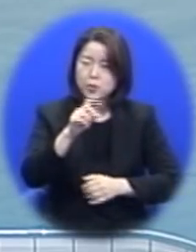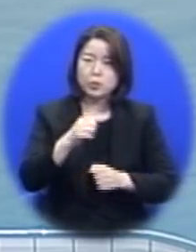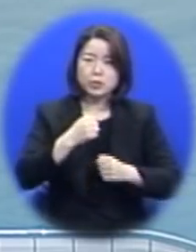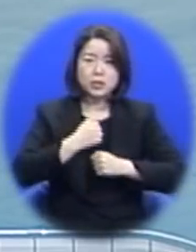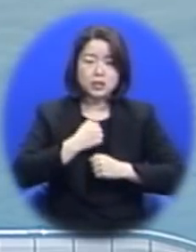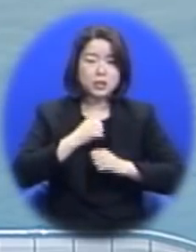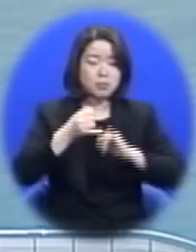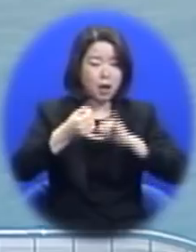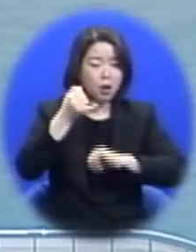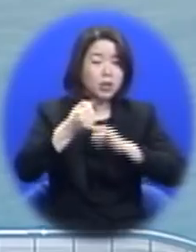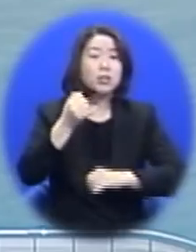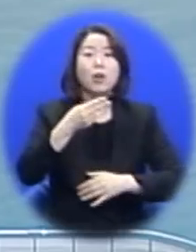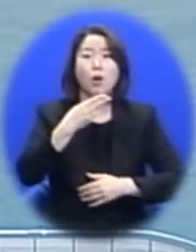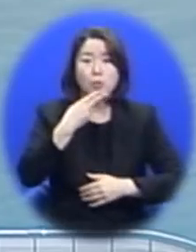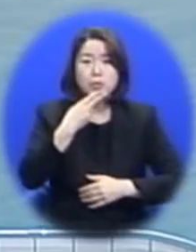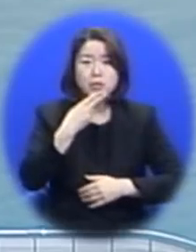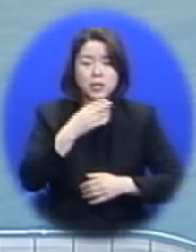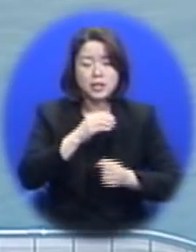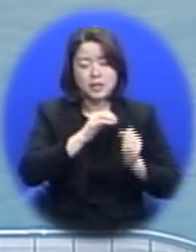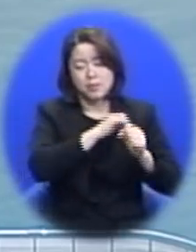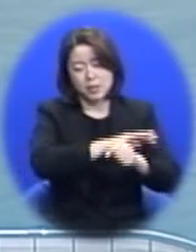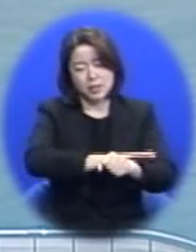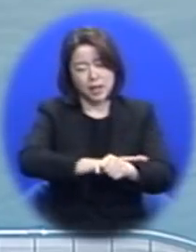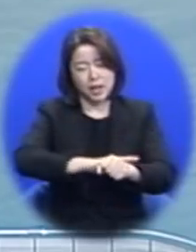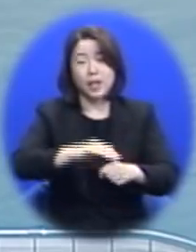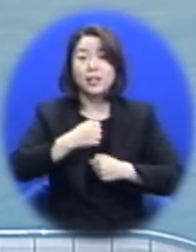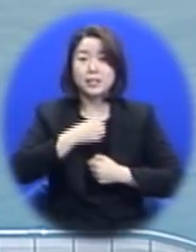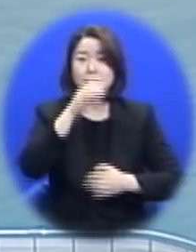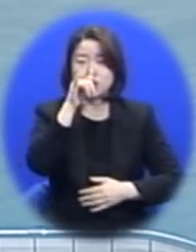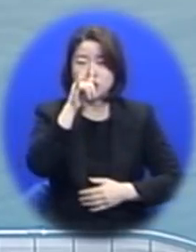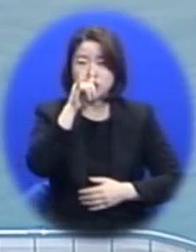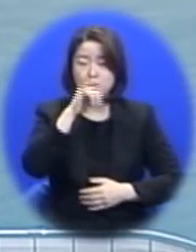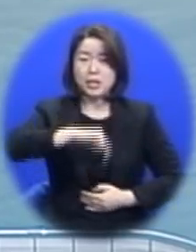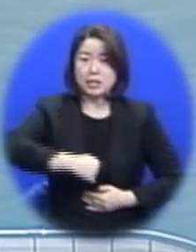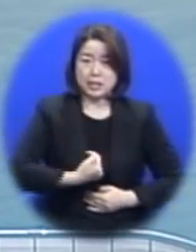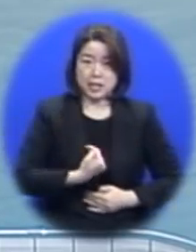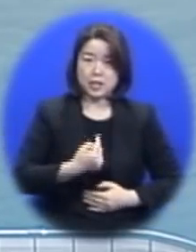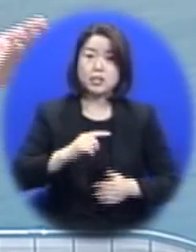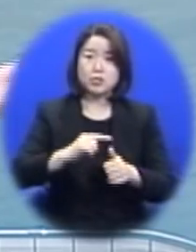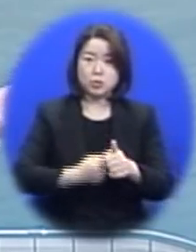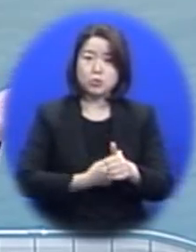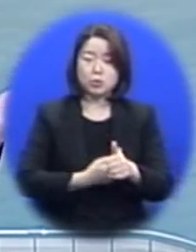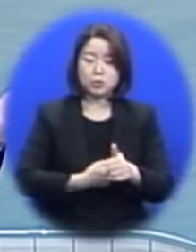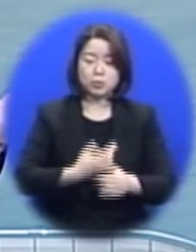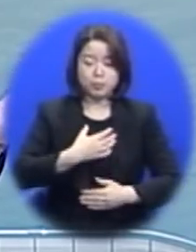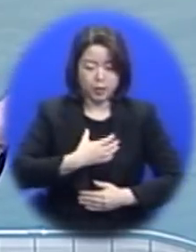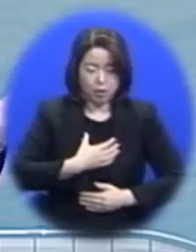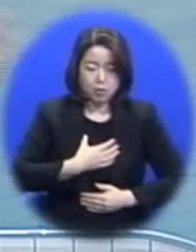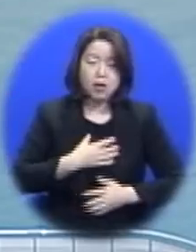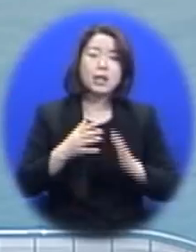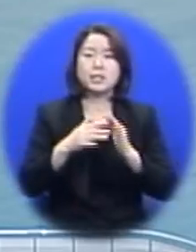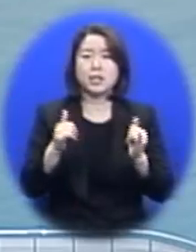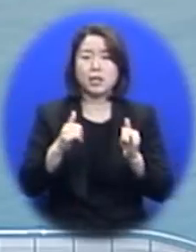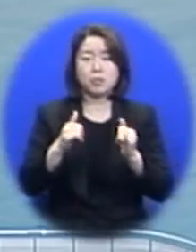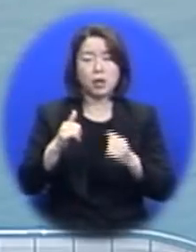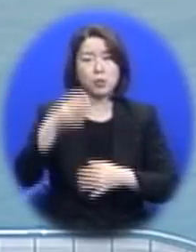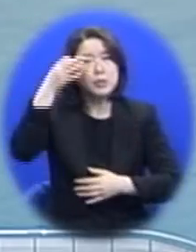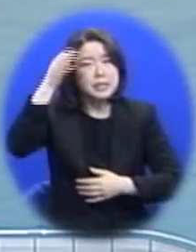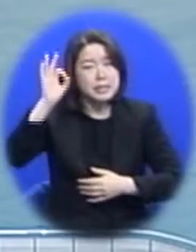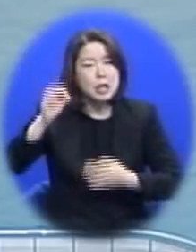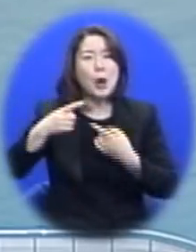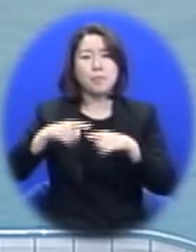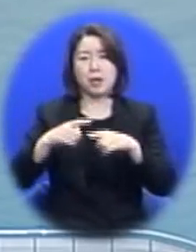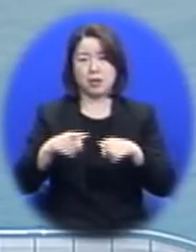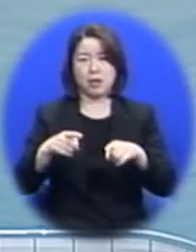지켰고 스스로도 다른 사람들도 바리새인들은 경건한 사람이라고 다 인정했어요. 바리새인들은